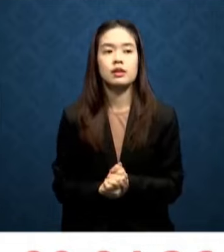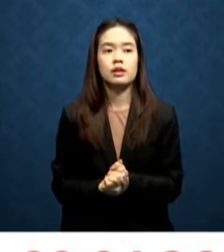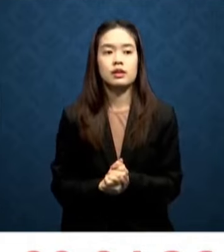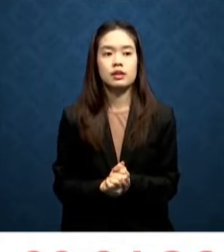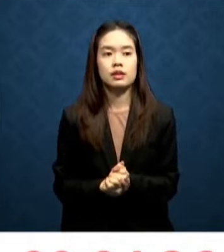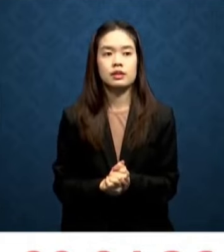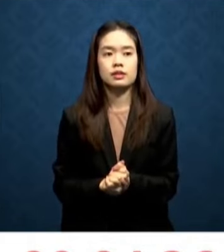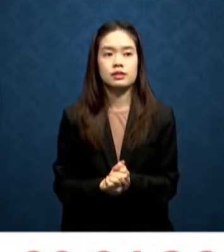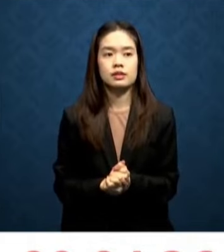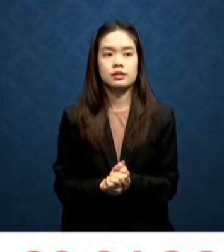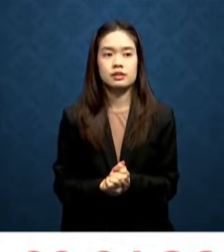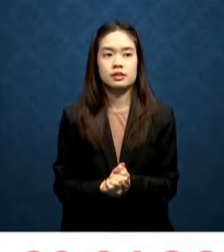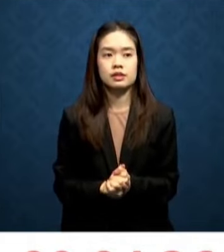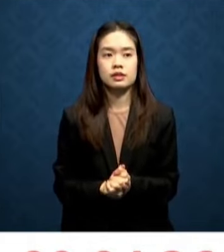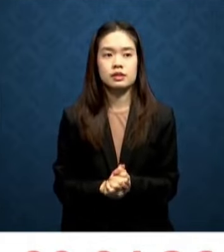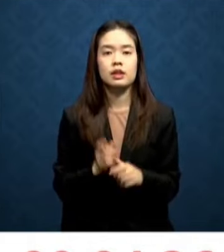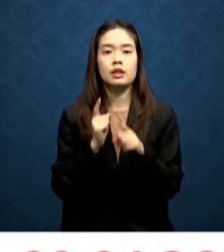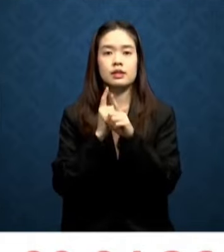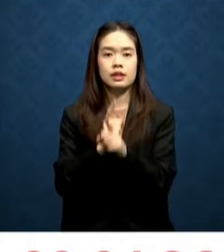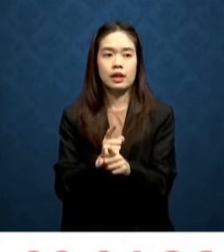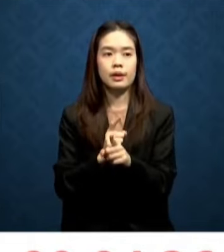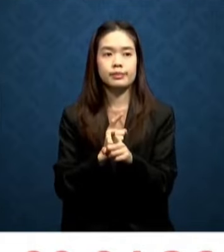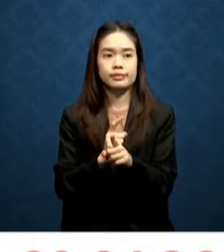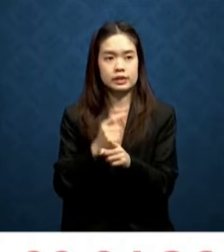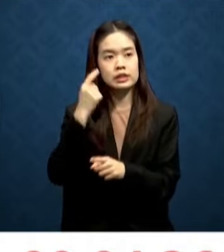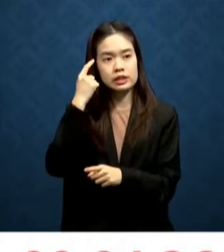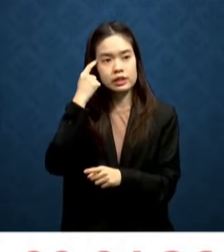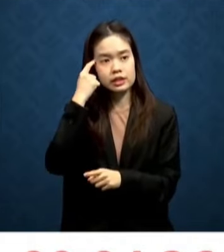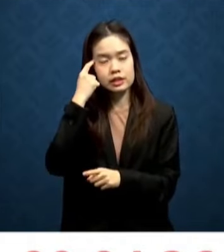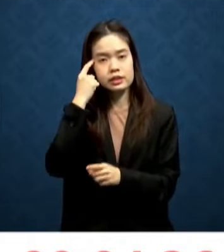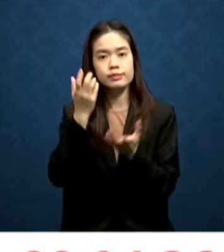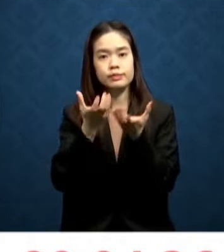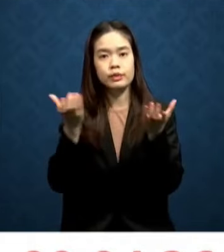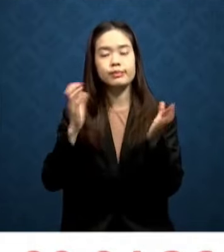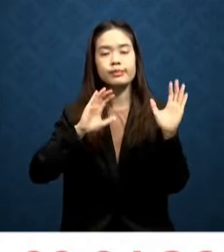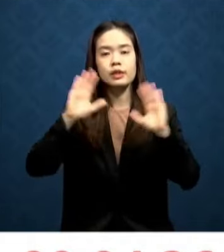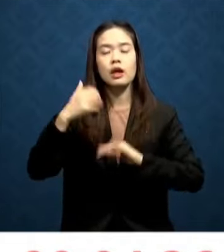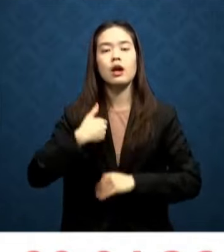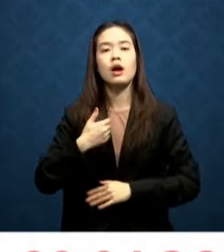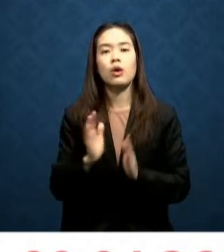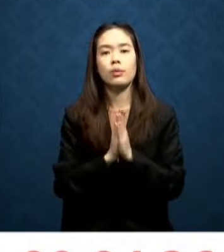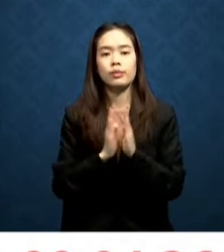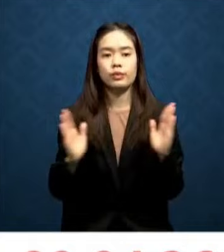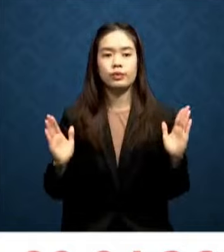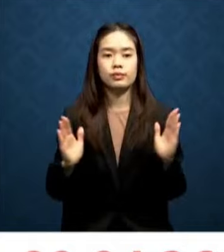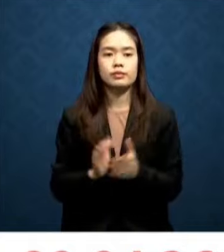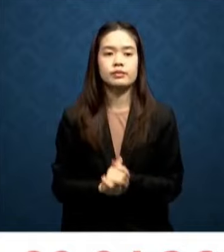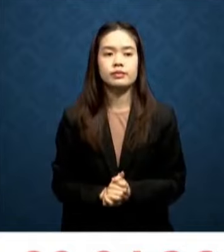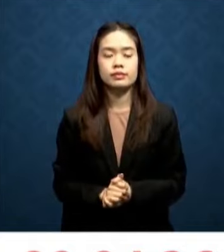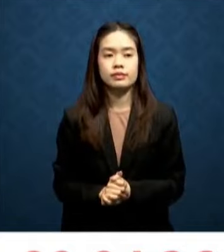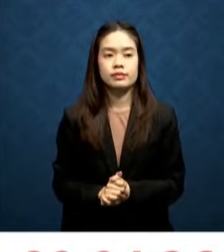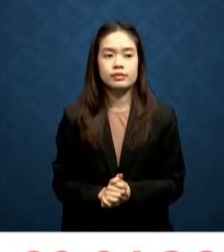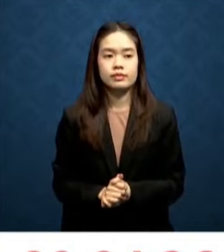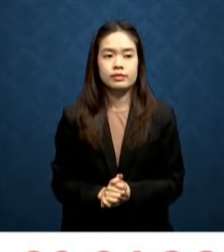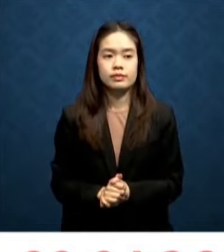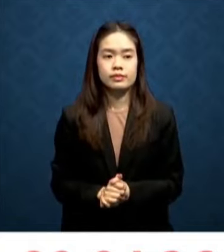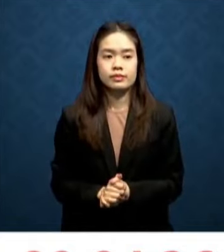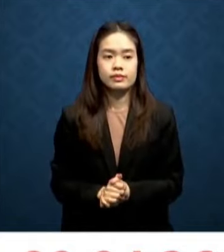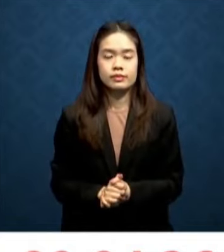องค์กรอิสระตามรัฐธรรมนูญผมคิดผมเห็นเป็นอย่างนี้ครับกราบเรียนท่านประธานเท่านี้ครับขอบคุณครับ ครับ